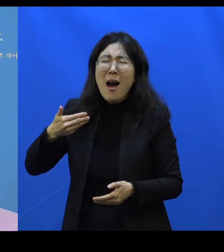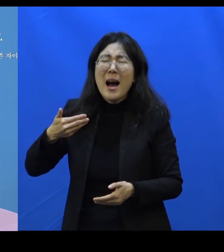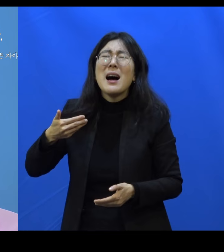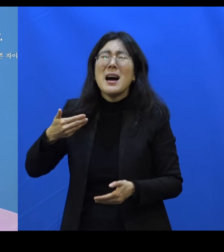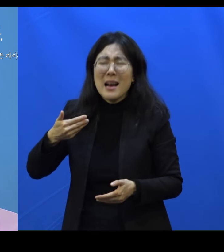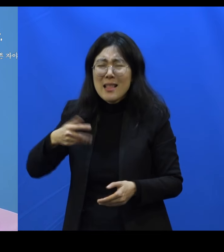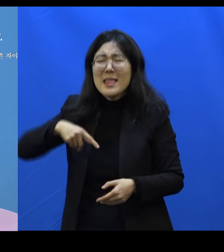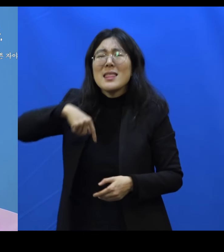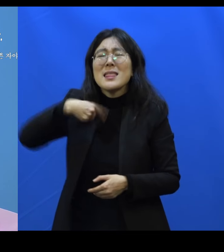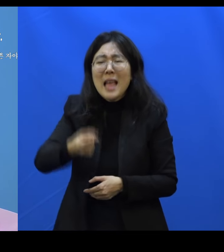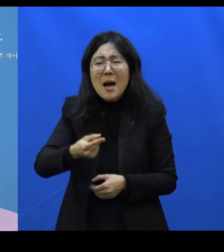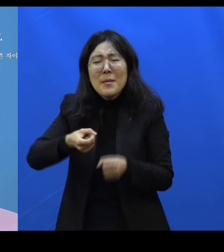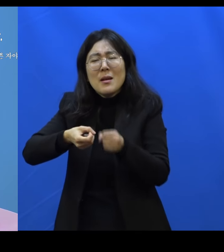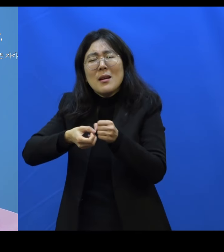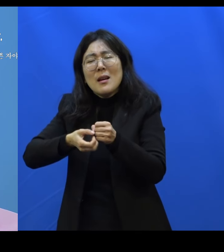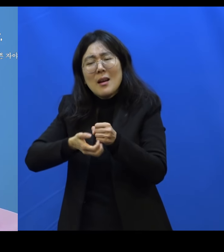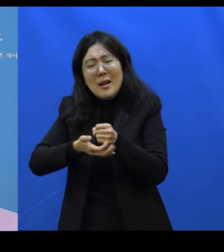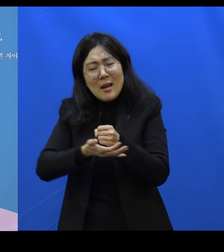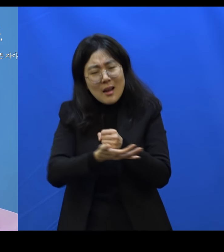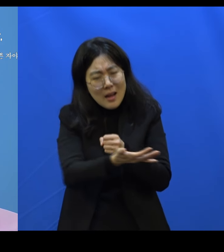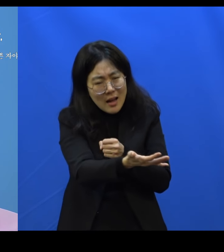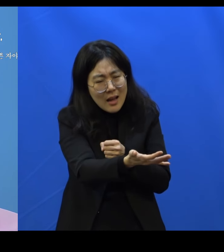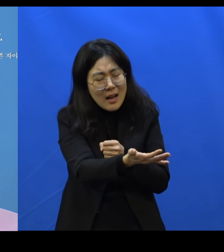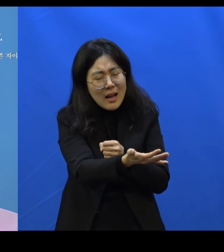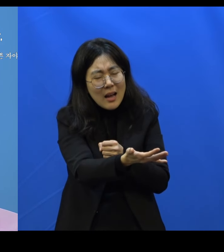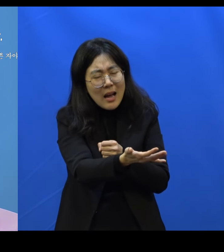꽃을 피우고 열매를 맺는 시기를 주신다는 거예요.